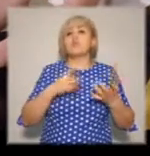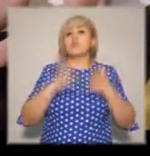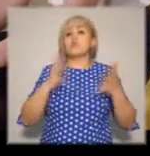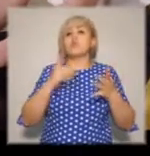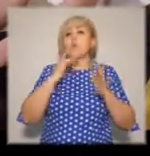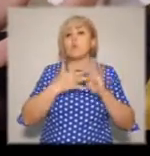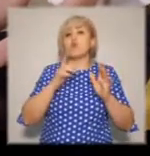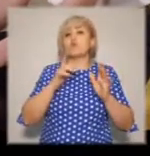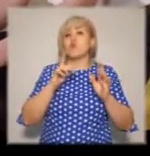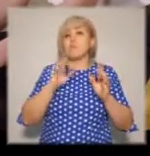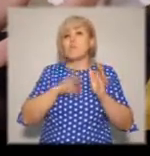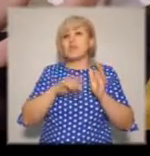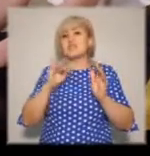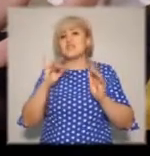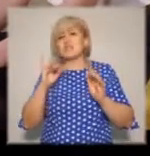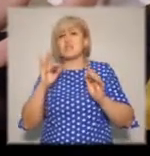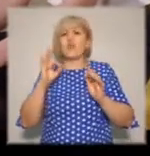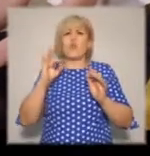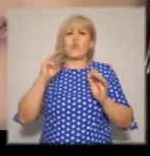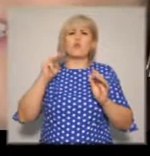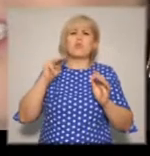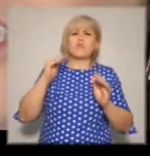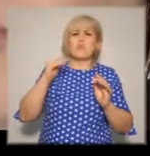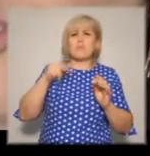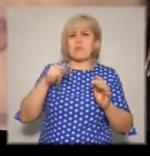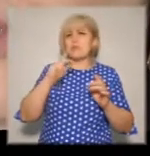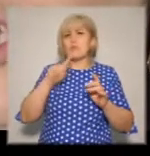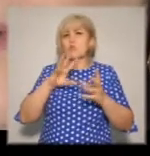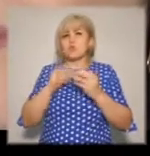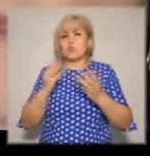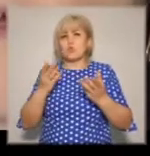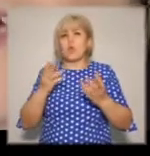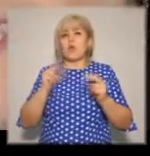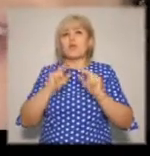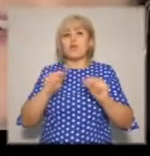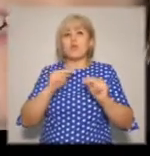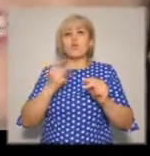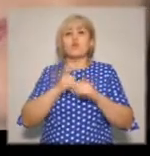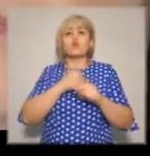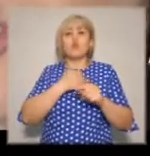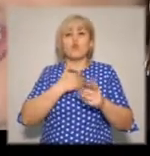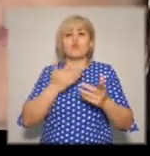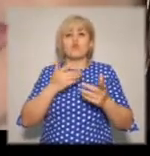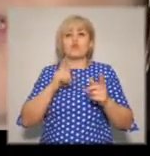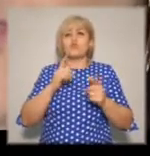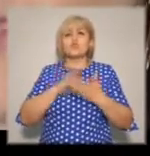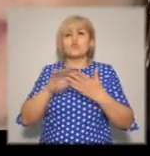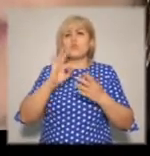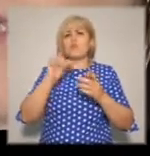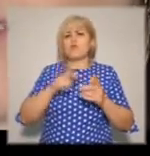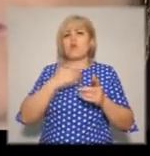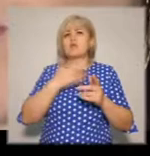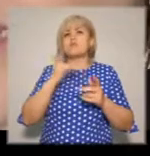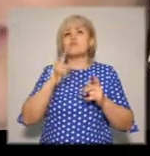ОФП не будет результатов, а их как тренеру очень хочется. Хотя, вот чисто по-человечески,